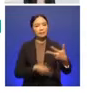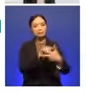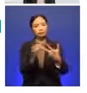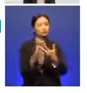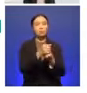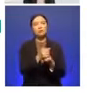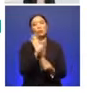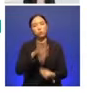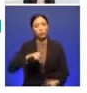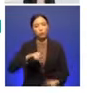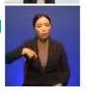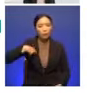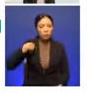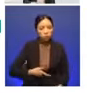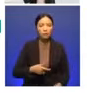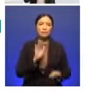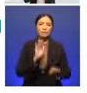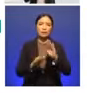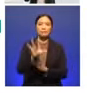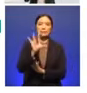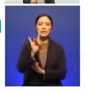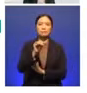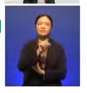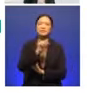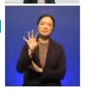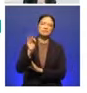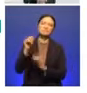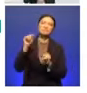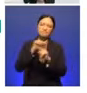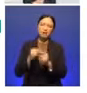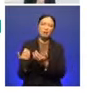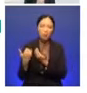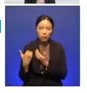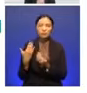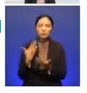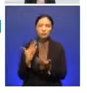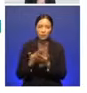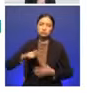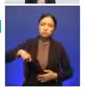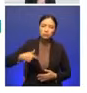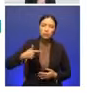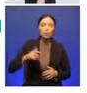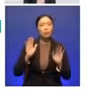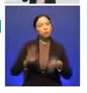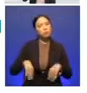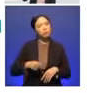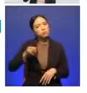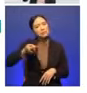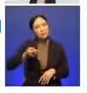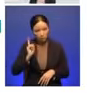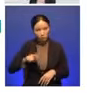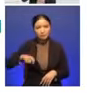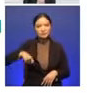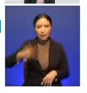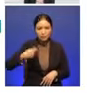ดเนี่ยจะมีภาระค่าใช้จ่ายประมาณสัก 80-90% ที่เป็นภาระค่าใช้จ่ายที่ลดได้ยากนะฮะแต่เราจริงๆเราล